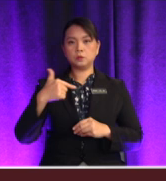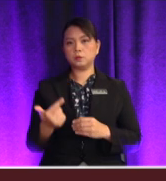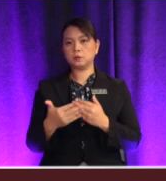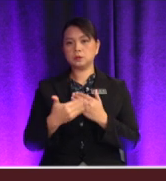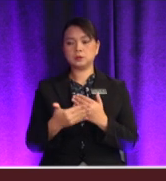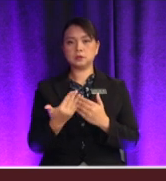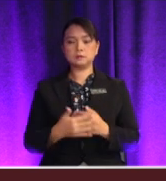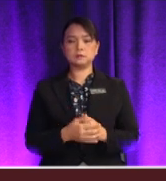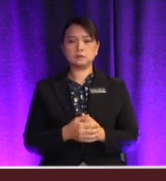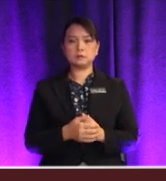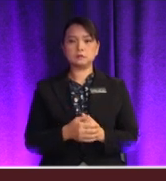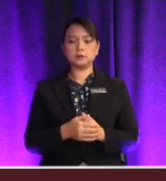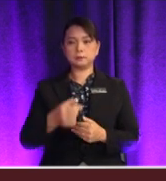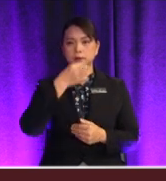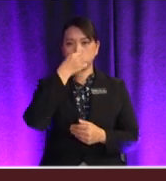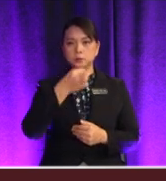mempengaruhi kepada remaja kita sekarang.